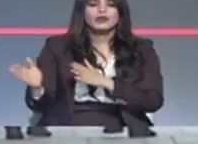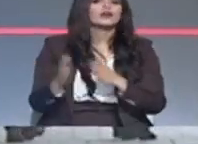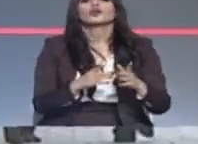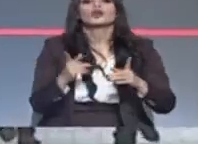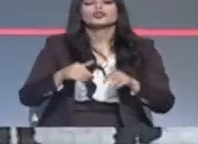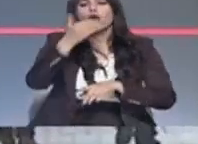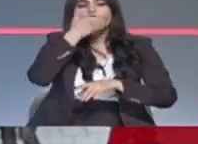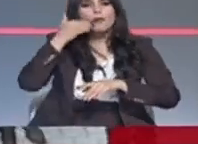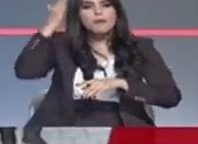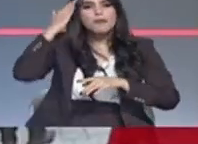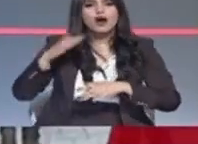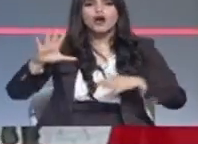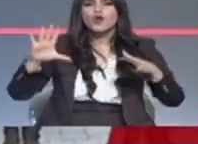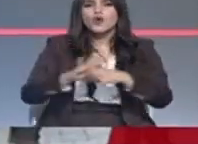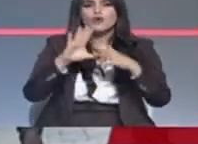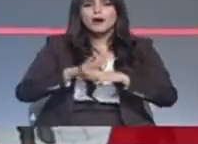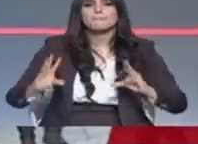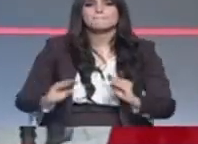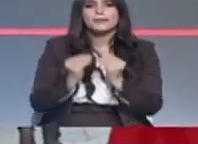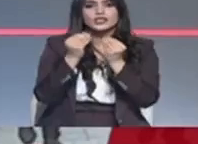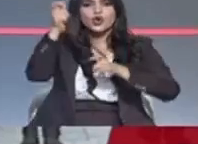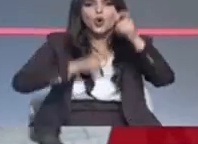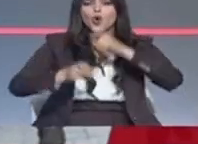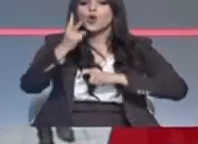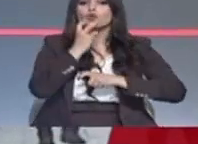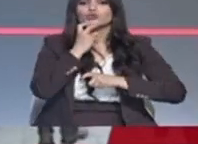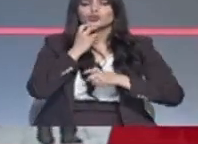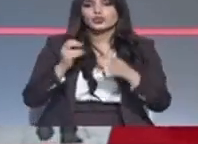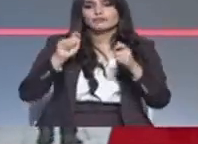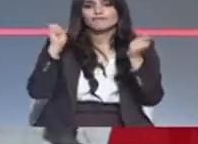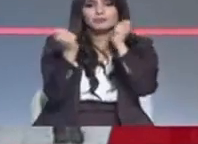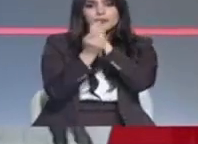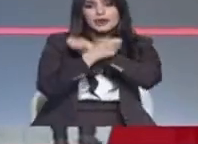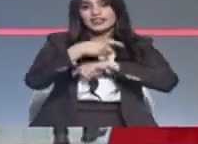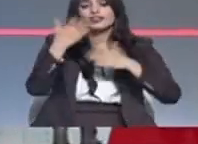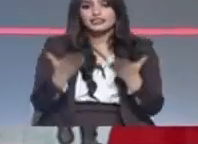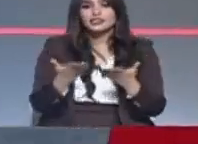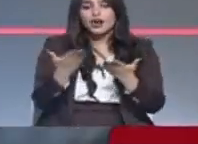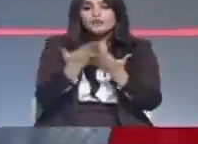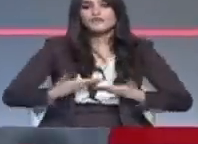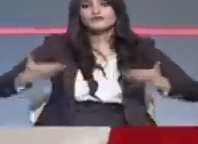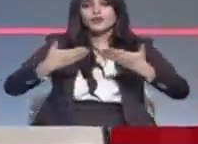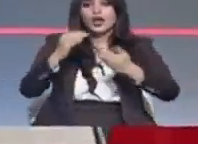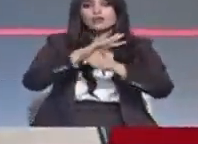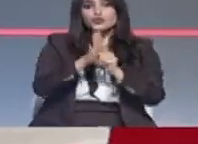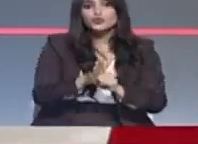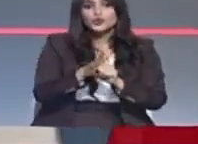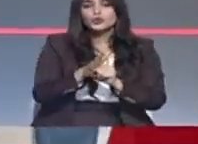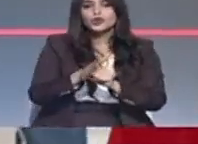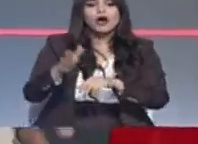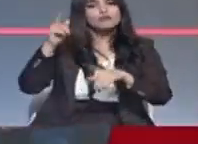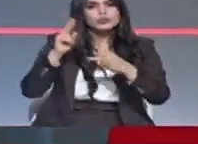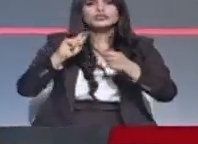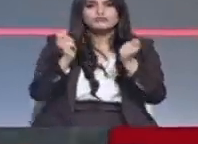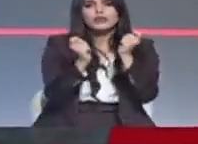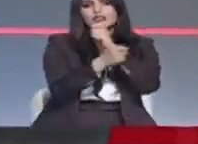رمضان ببهجته بدأه التونسيون في البالي عادات اجتماعية جديدة اكتسبوها خلال زمن الكورونا، قضت بتعديل